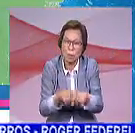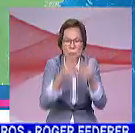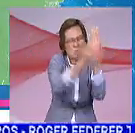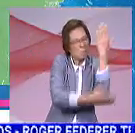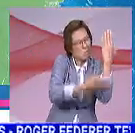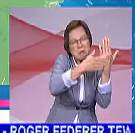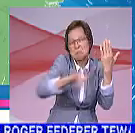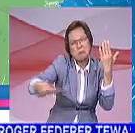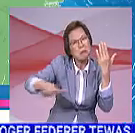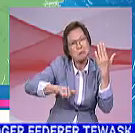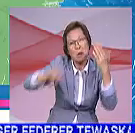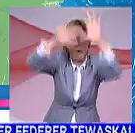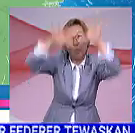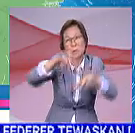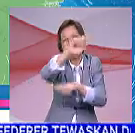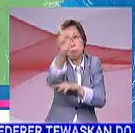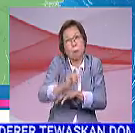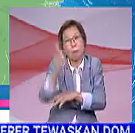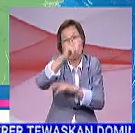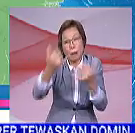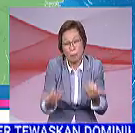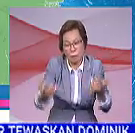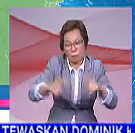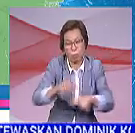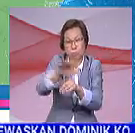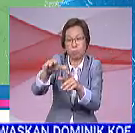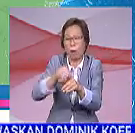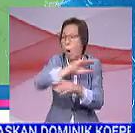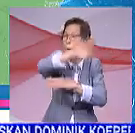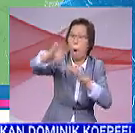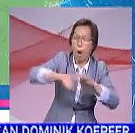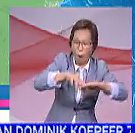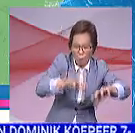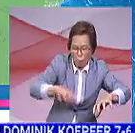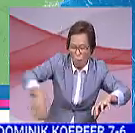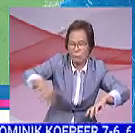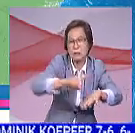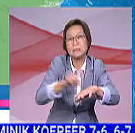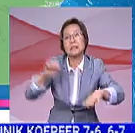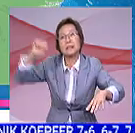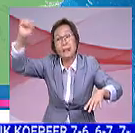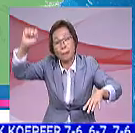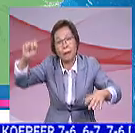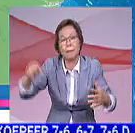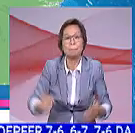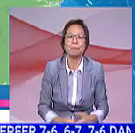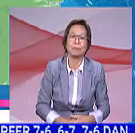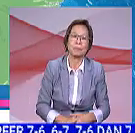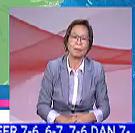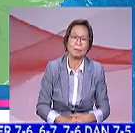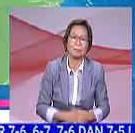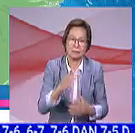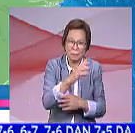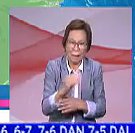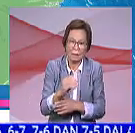semenanjung Malaysia, yang mana hujan berserta ribut petir kini sedang berlaku melibatkan ke semua bahagian di negeri Sabah, begitu juga di bahagian